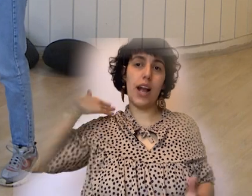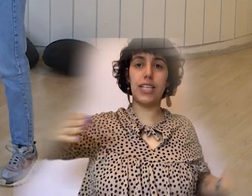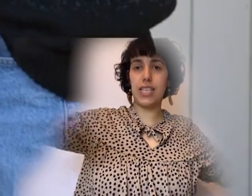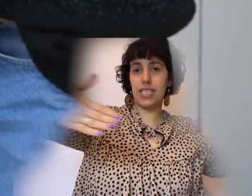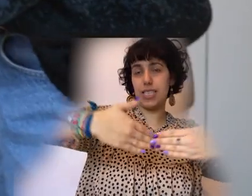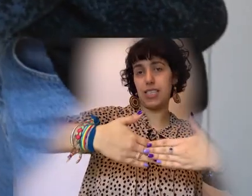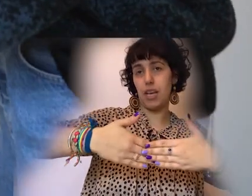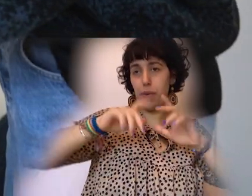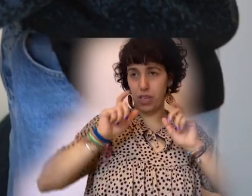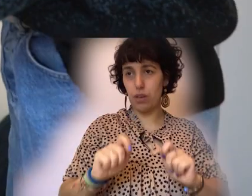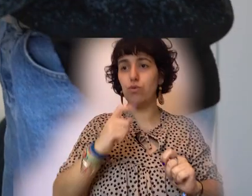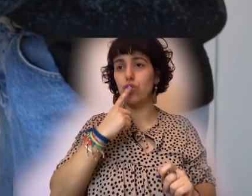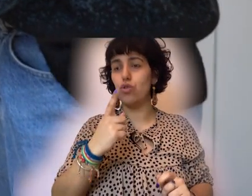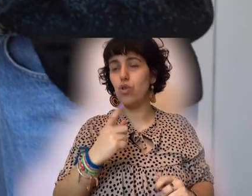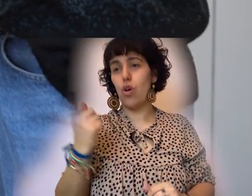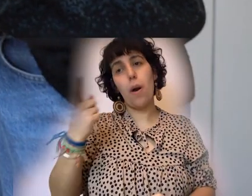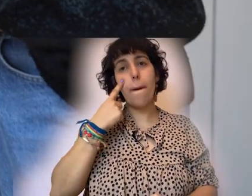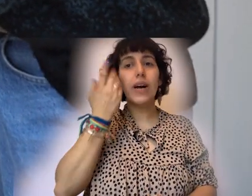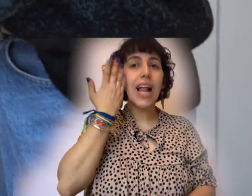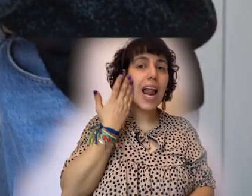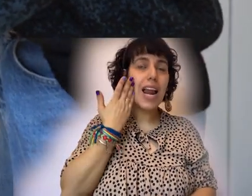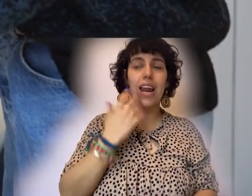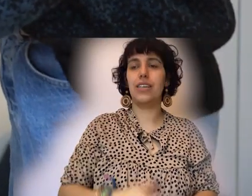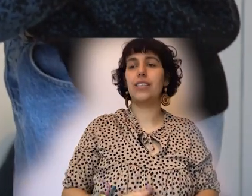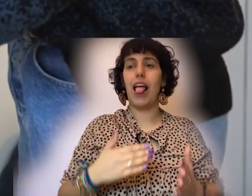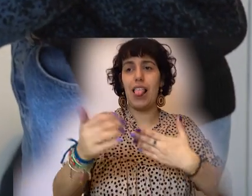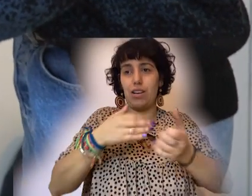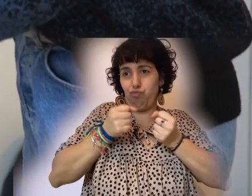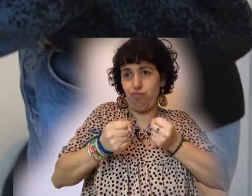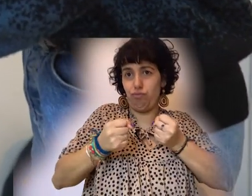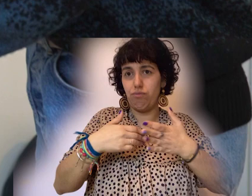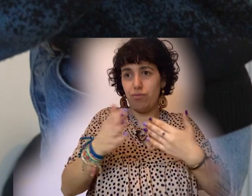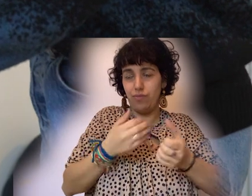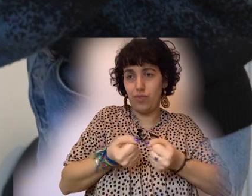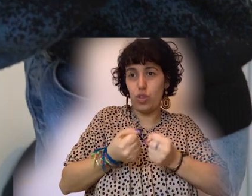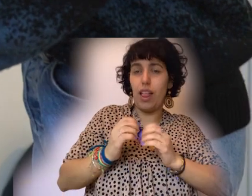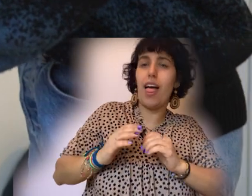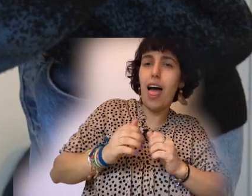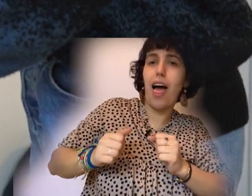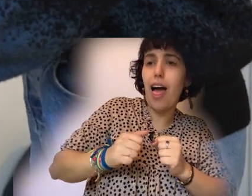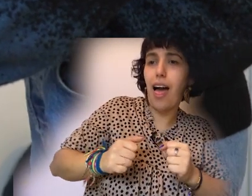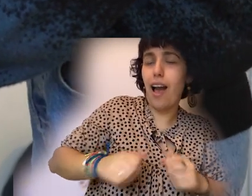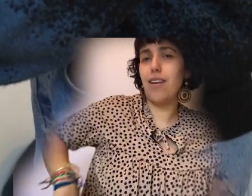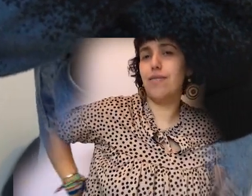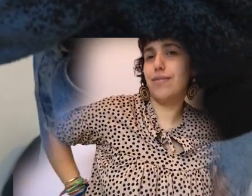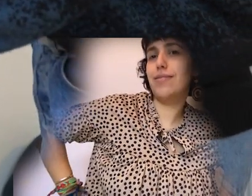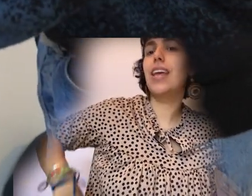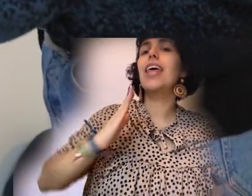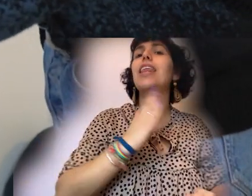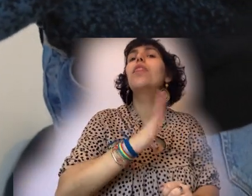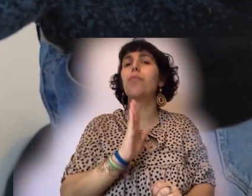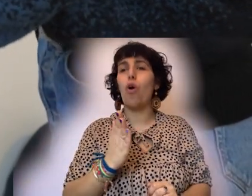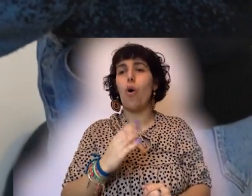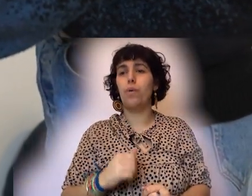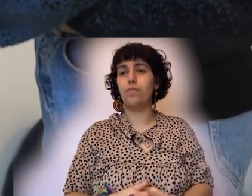tut da benim bir şekilde gitmemi zorlaştırıyor ve bakın 18 atamıyorum bu sefer hazır dirsek atmıştım işte bu noktada mutlaka